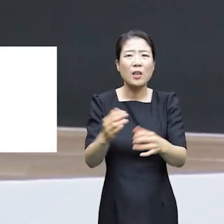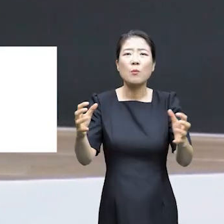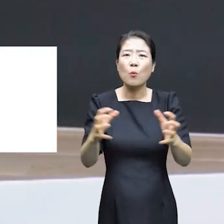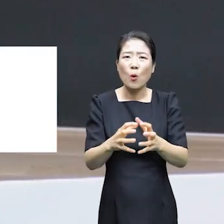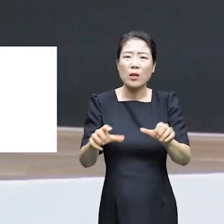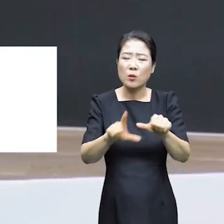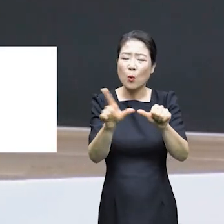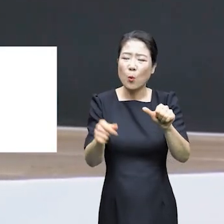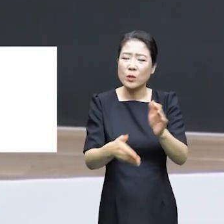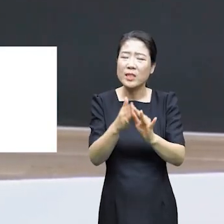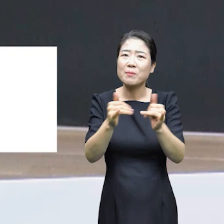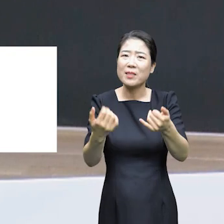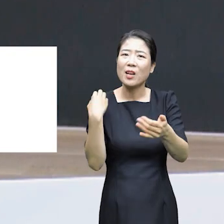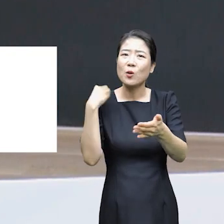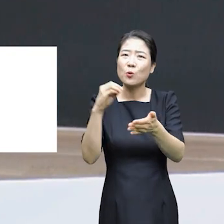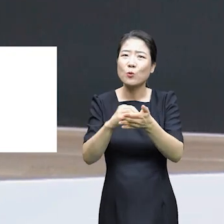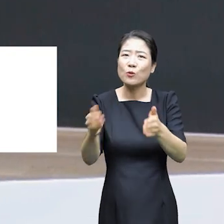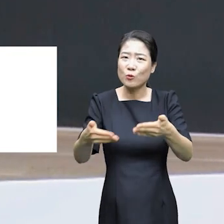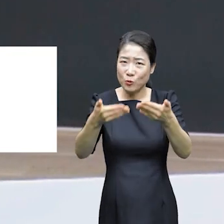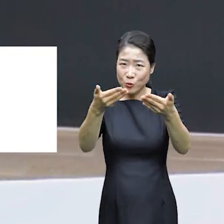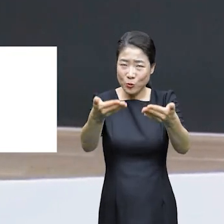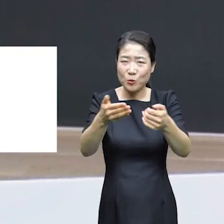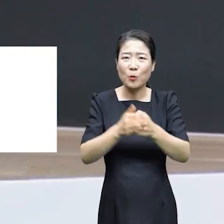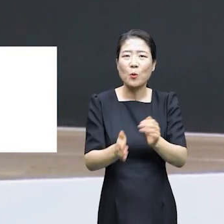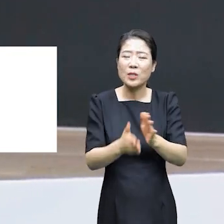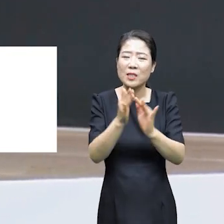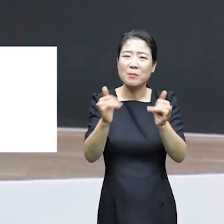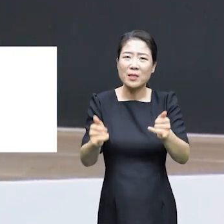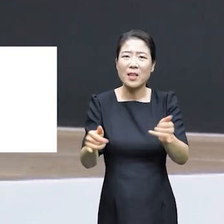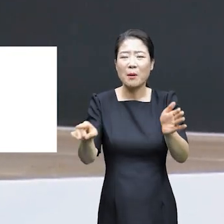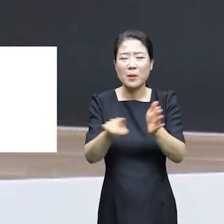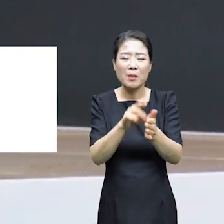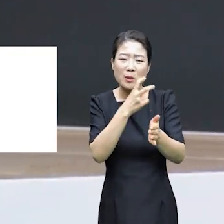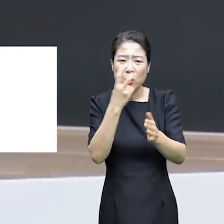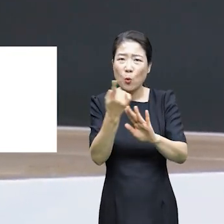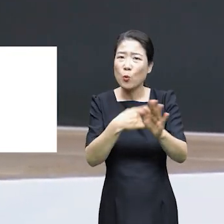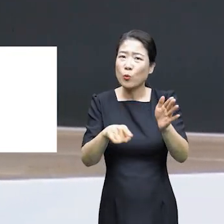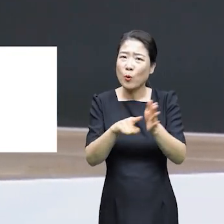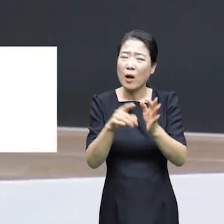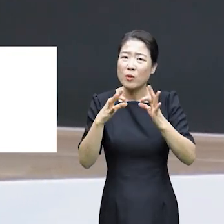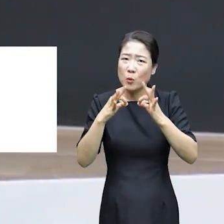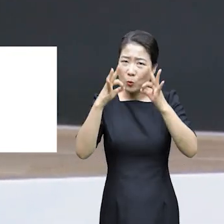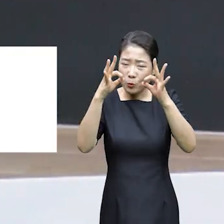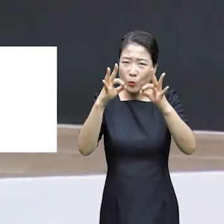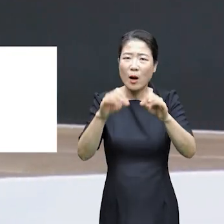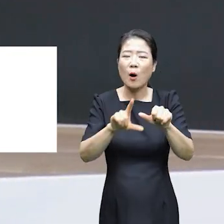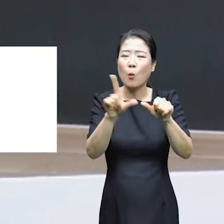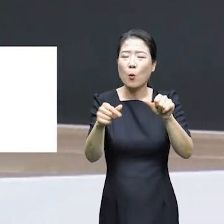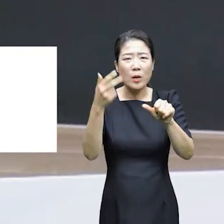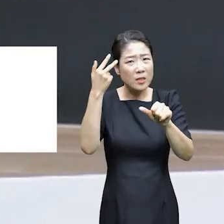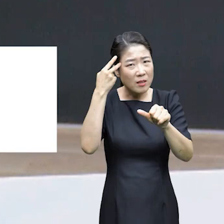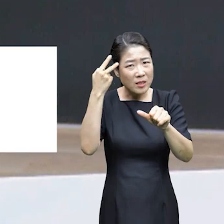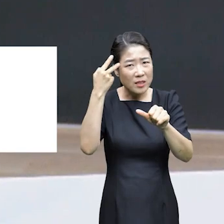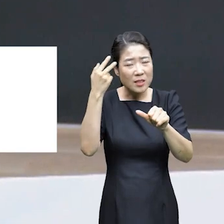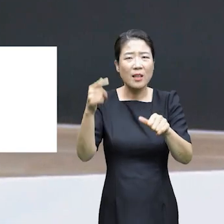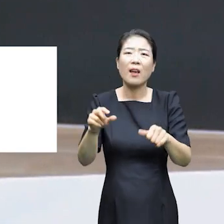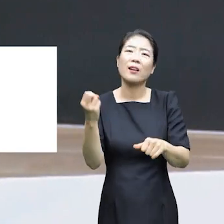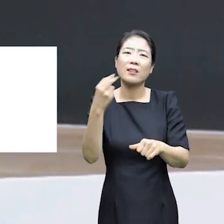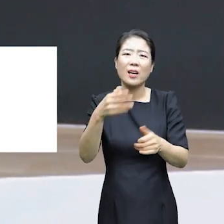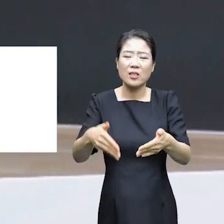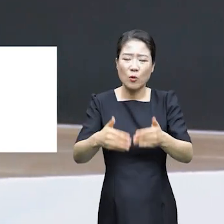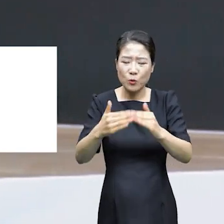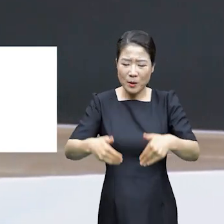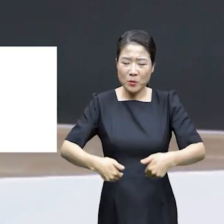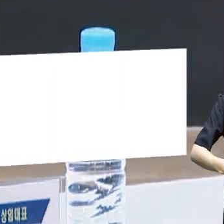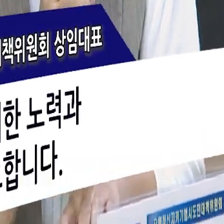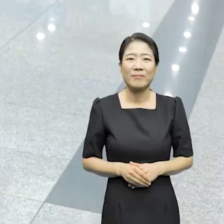오후를 온전히 시민에게 돌려주고 시민의 신뢰를 제고하기 위한 노력과 5월 정신의 재정립이